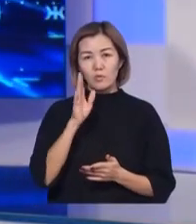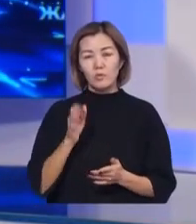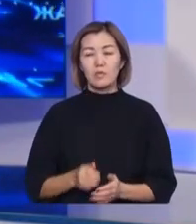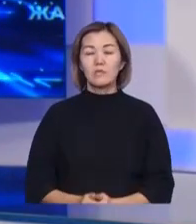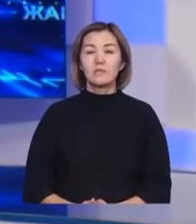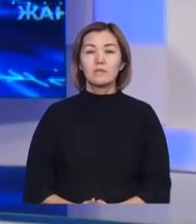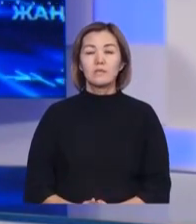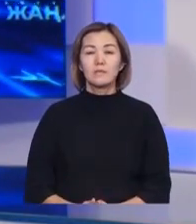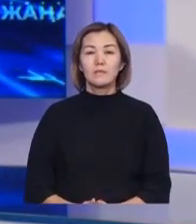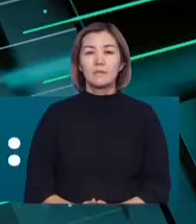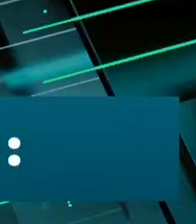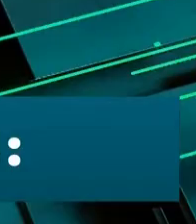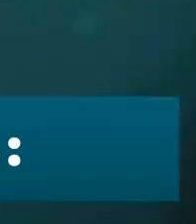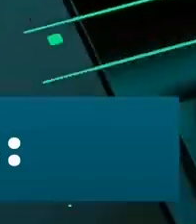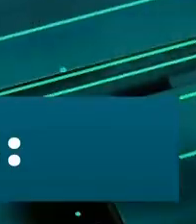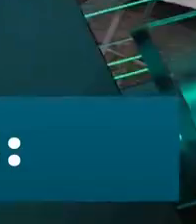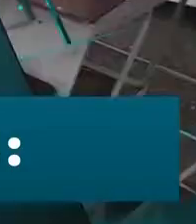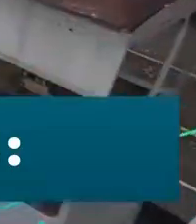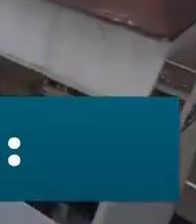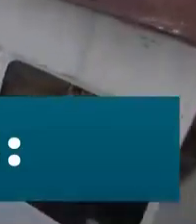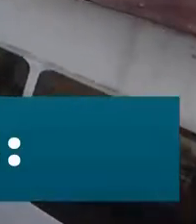Алдымен аңдатпа.